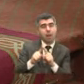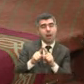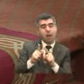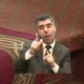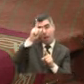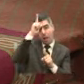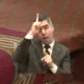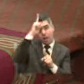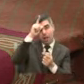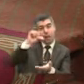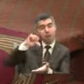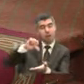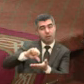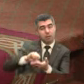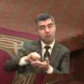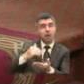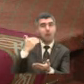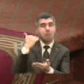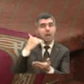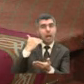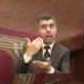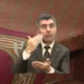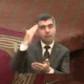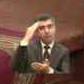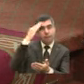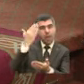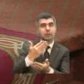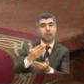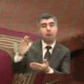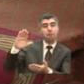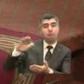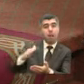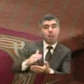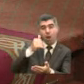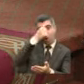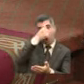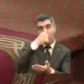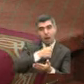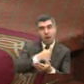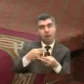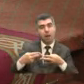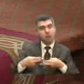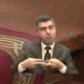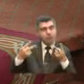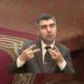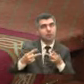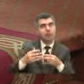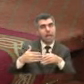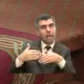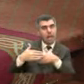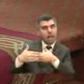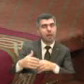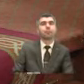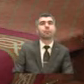الجهه ديال فاس مكناس، هذا اشتغل انطلق، جهه بني ملال خنيفره ايضا في طور الاطلاق ديالو.